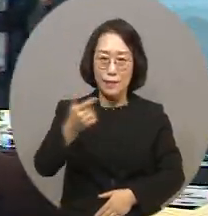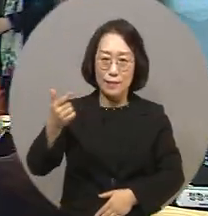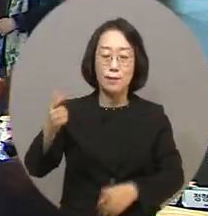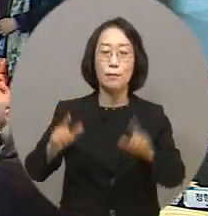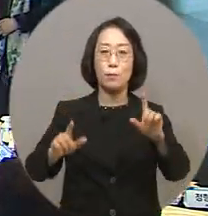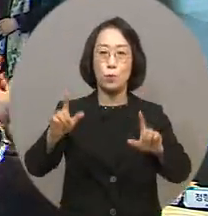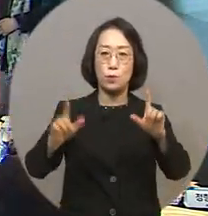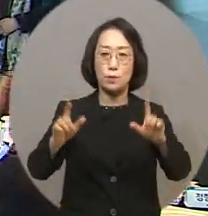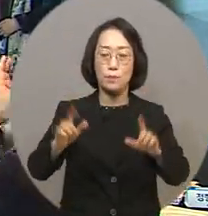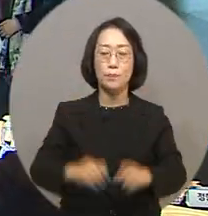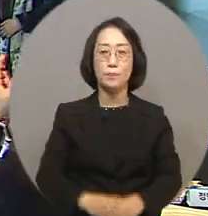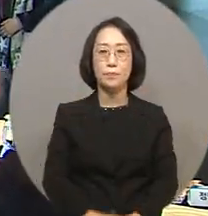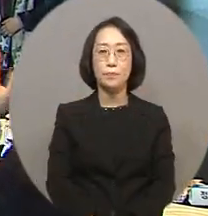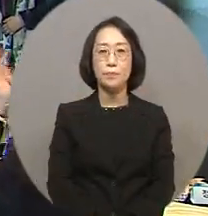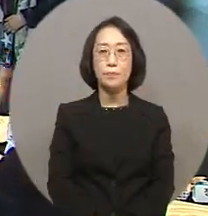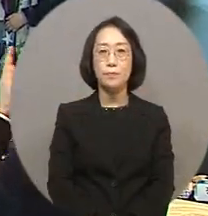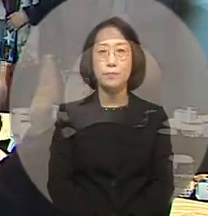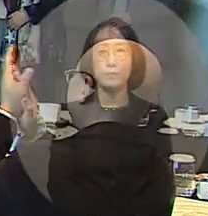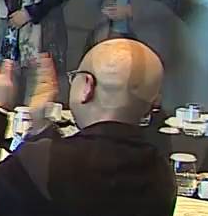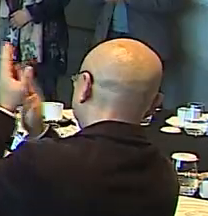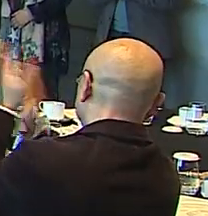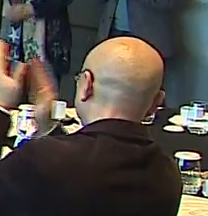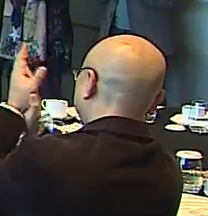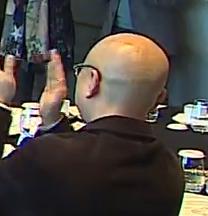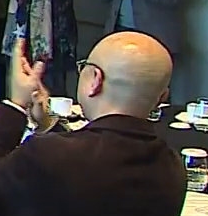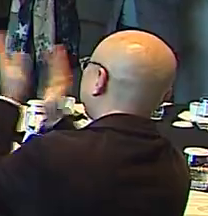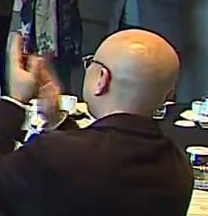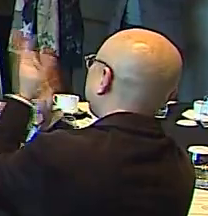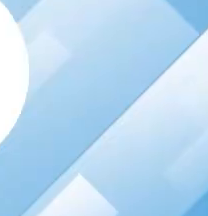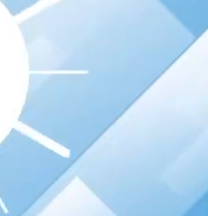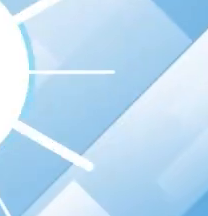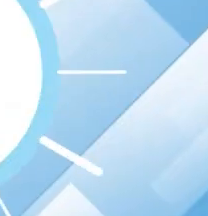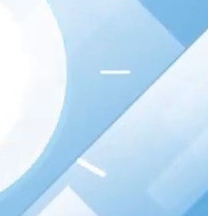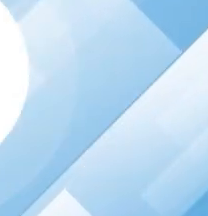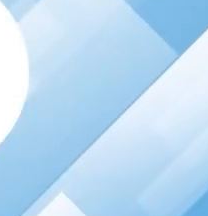있습니다 복지 T 뉴스 박순용 있니다